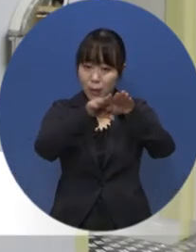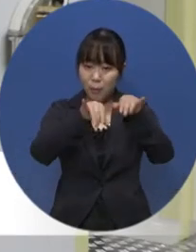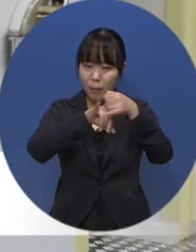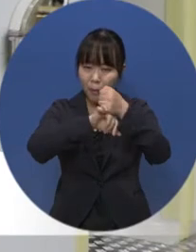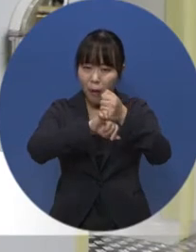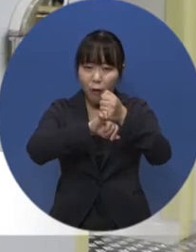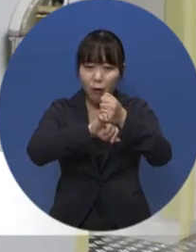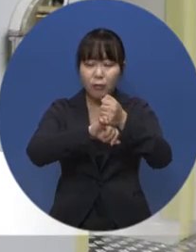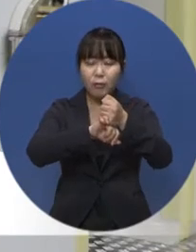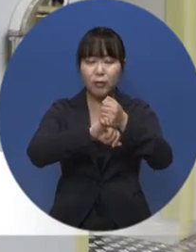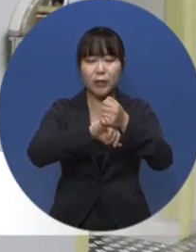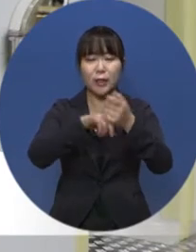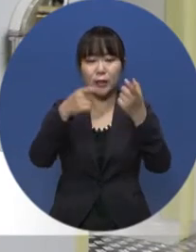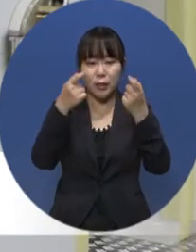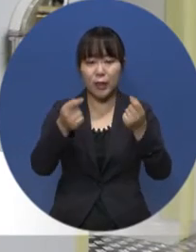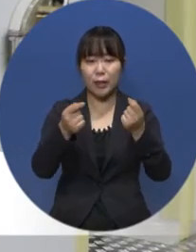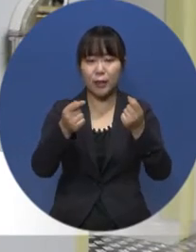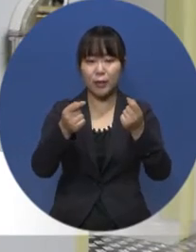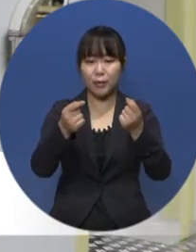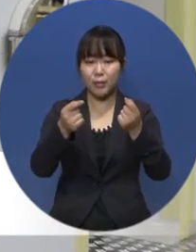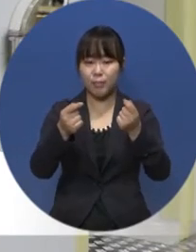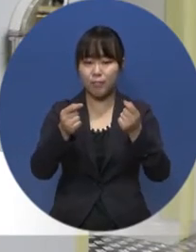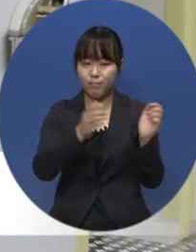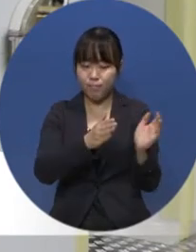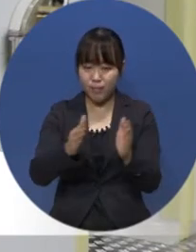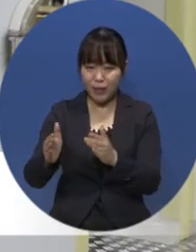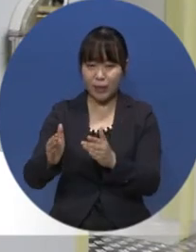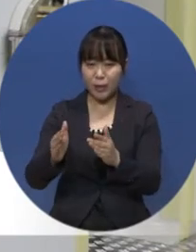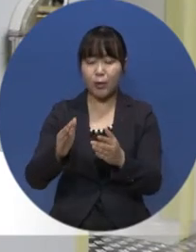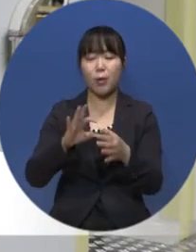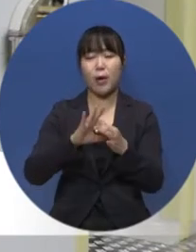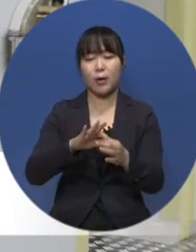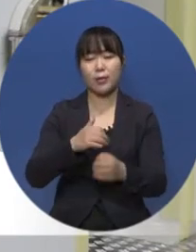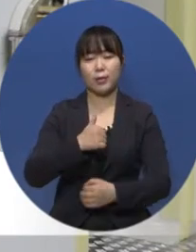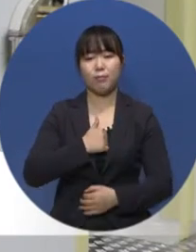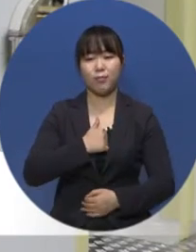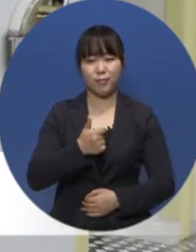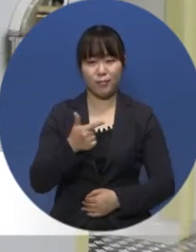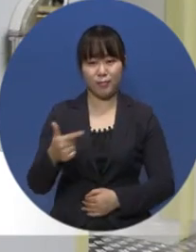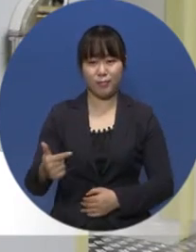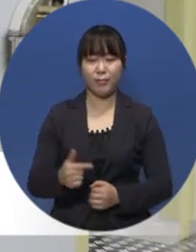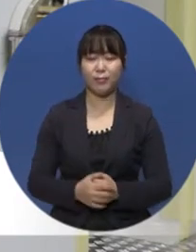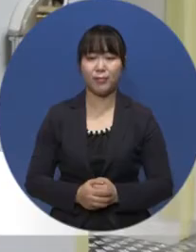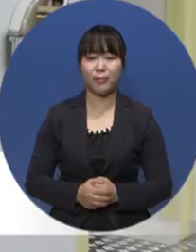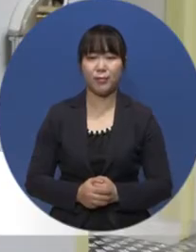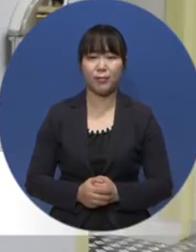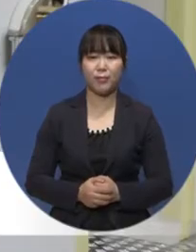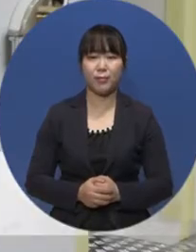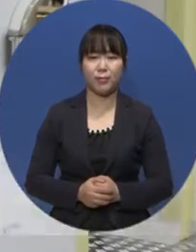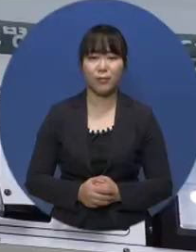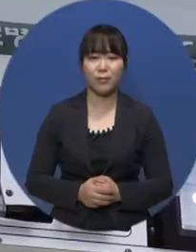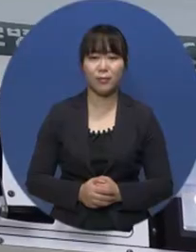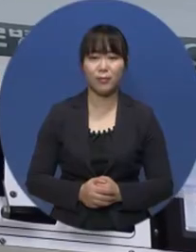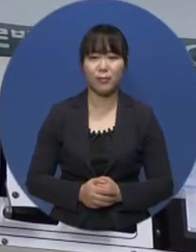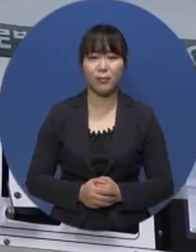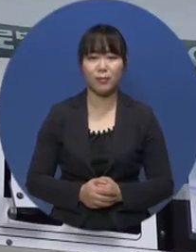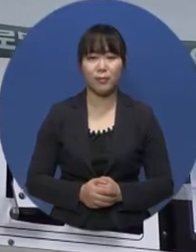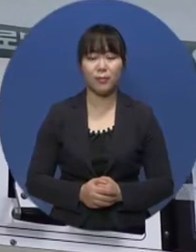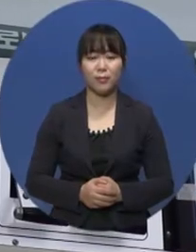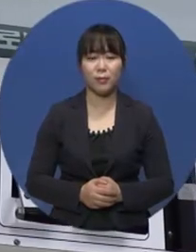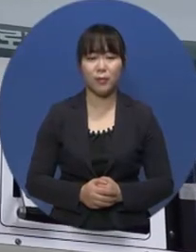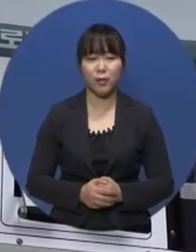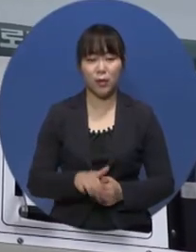때문에 금번 이렇게 시설을 하게 된 것에 대해서 굉장히 자부심을 느끼고 있습니다.